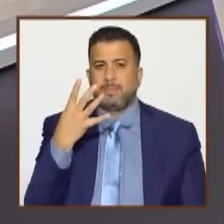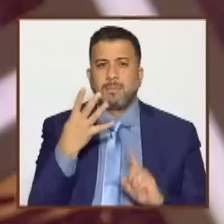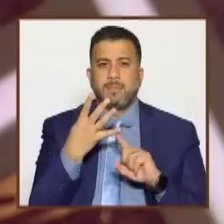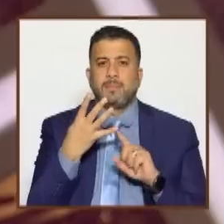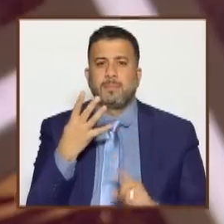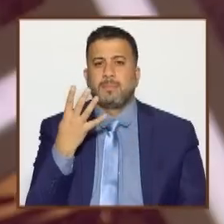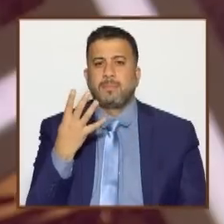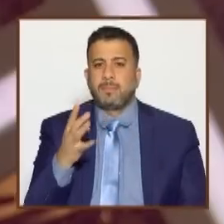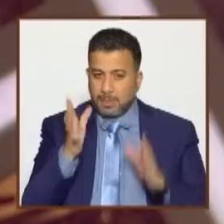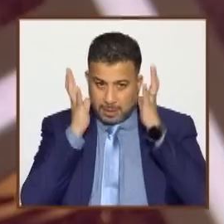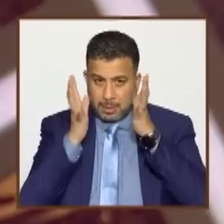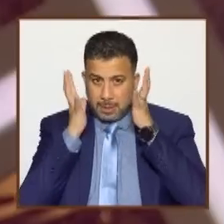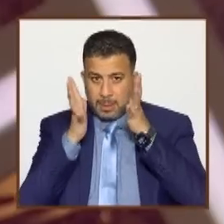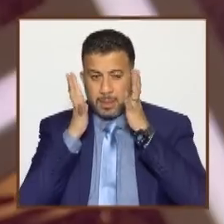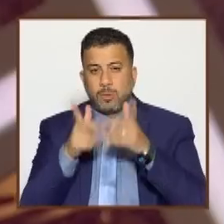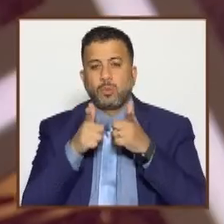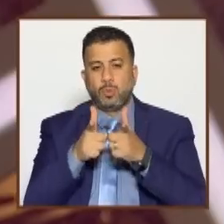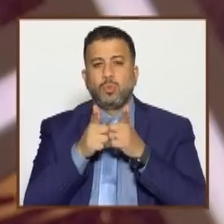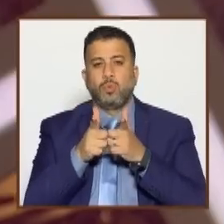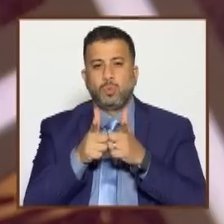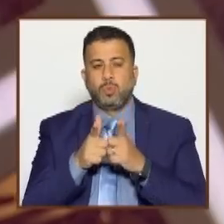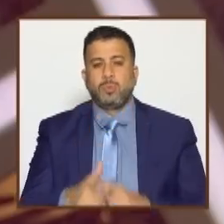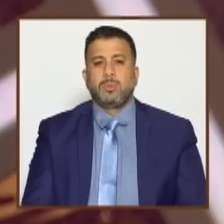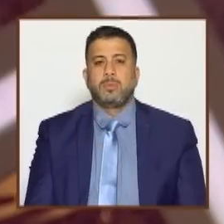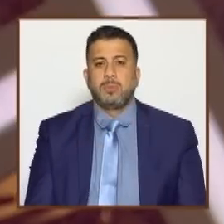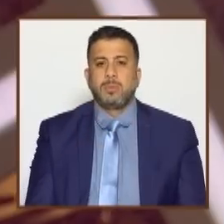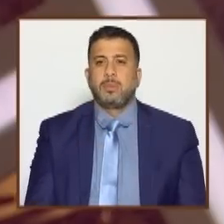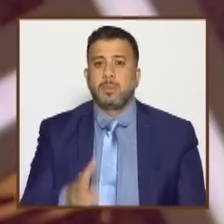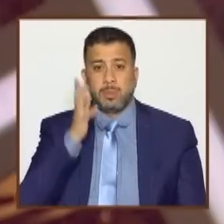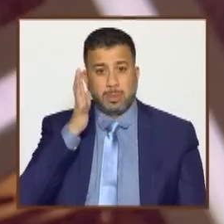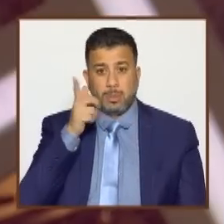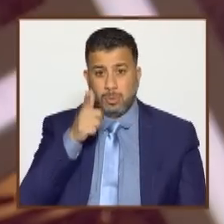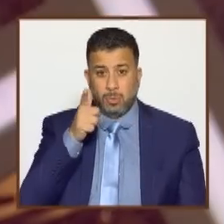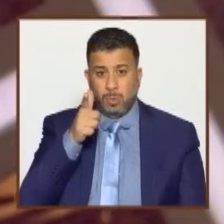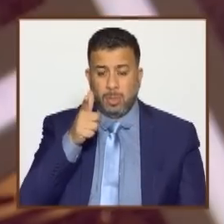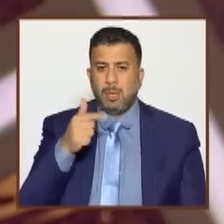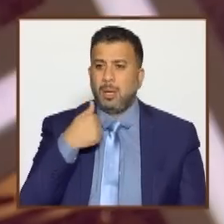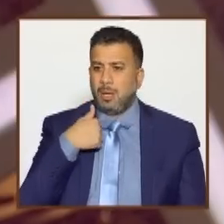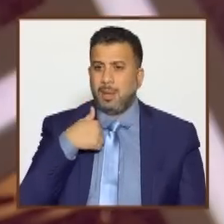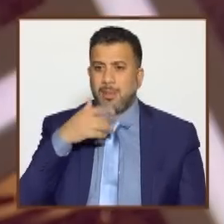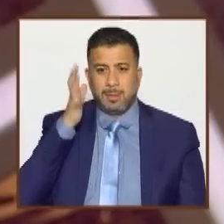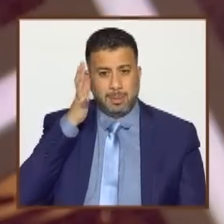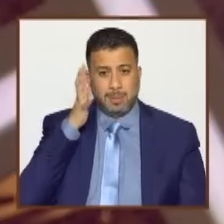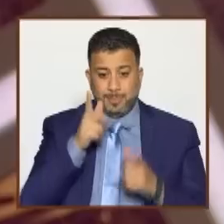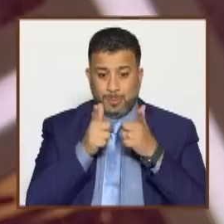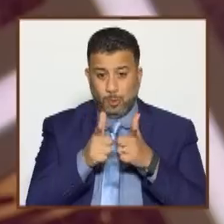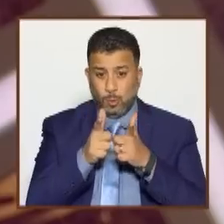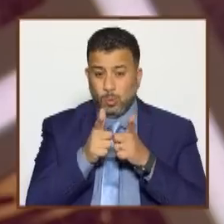في صلاه الظهر. اي. أنا جاي في الطريق ولقيت الجماعة يصلوا الصلاة في